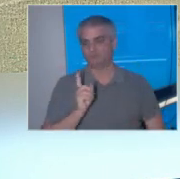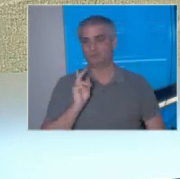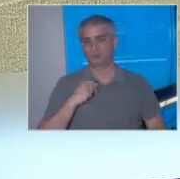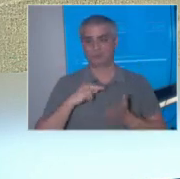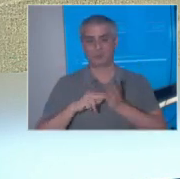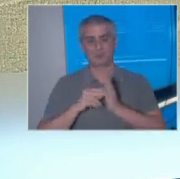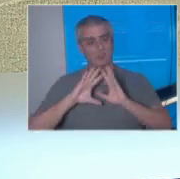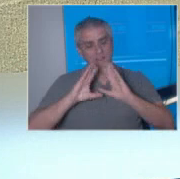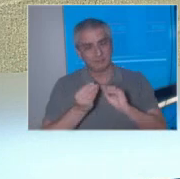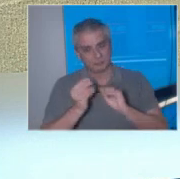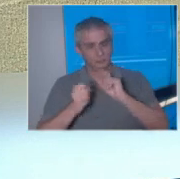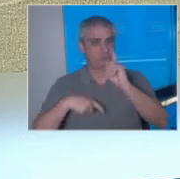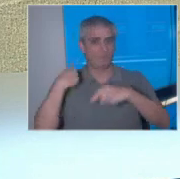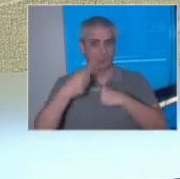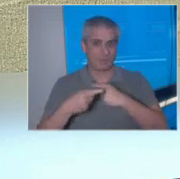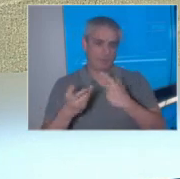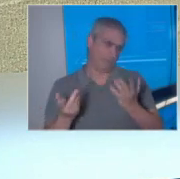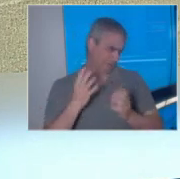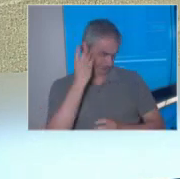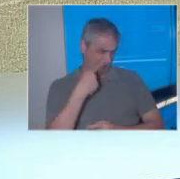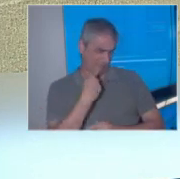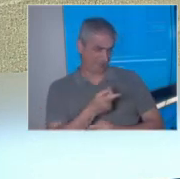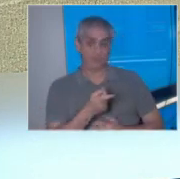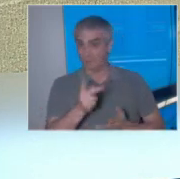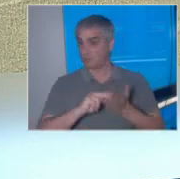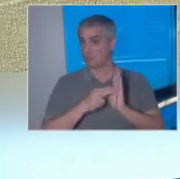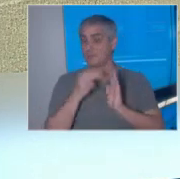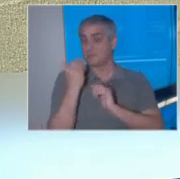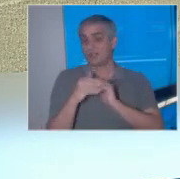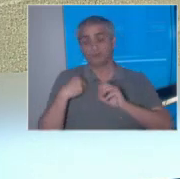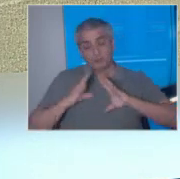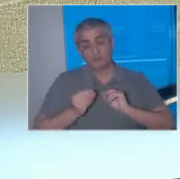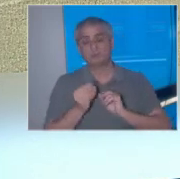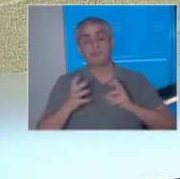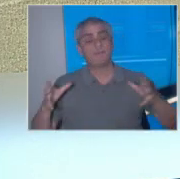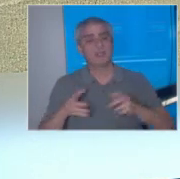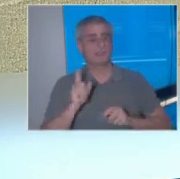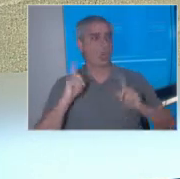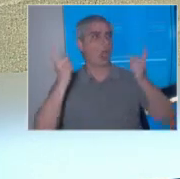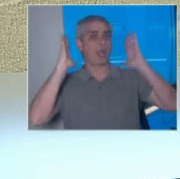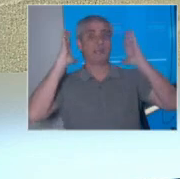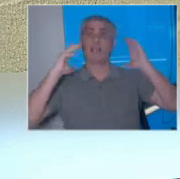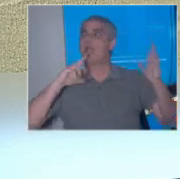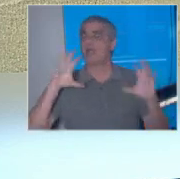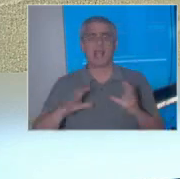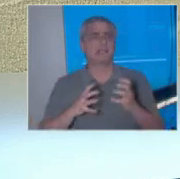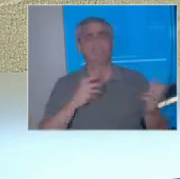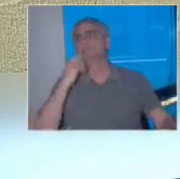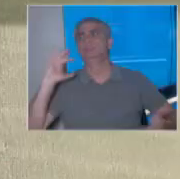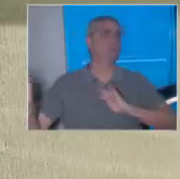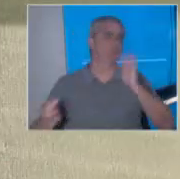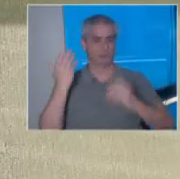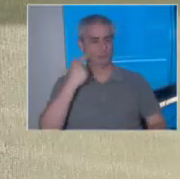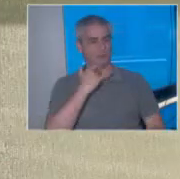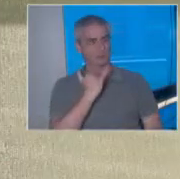גם תוכניות סיכום בשבוע הבא. סתם כאילו אמרת שזה... אבל זו תוכנית האחרונה שאנחנו מסכמים את הכנס. לא חגיגית. הכנס הסוער הזה שהיה עבר